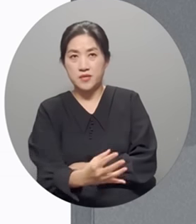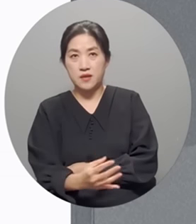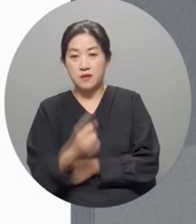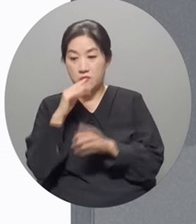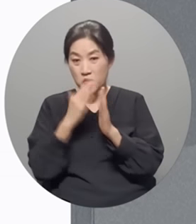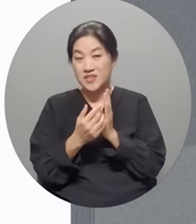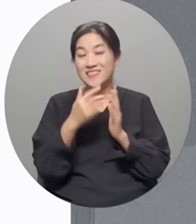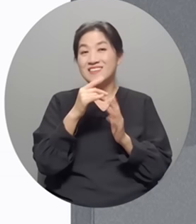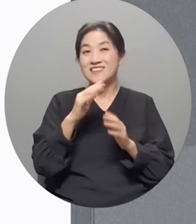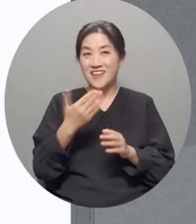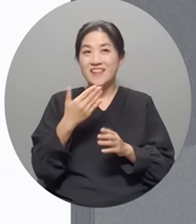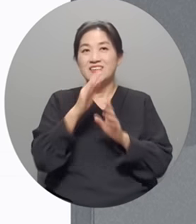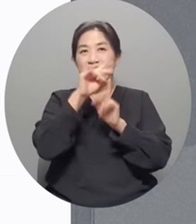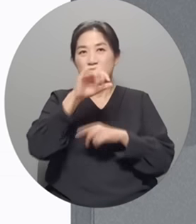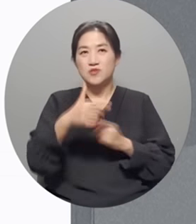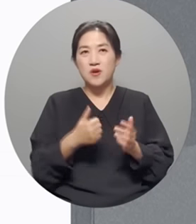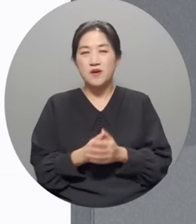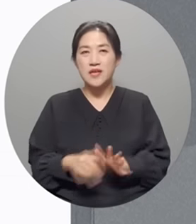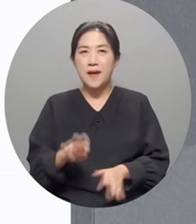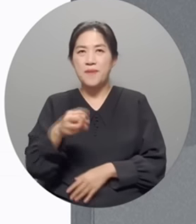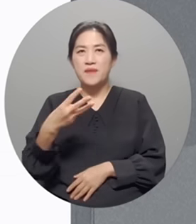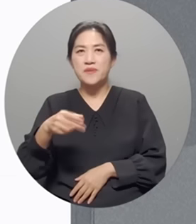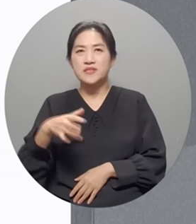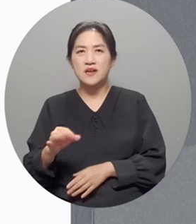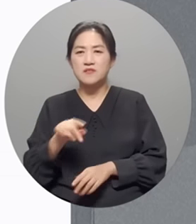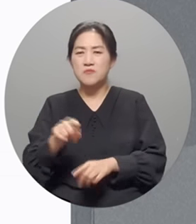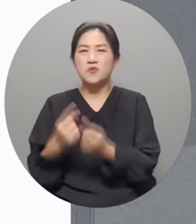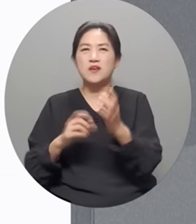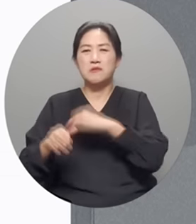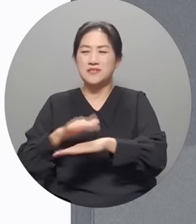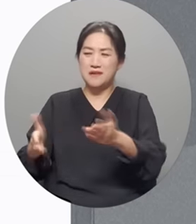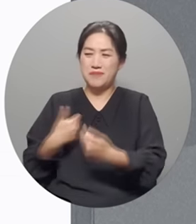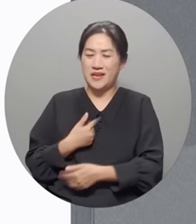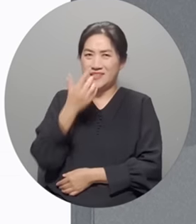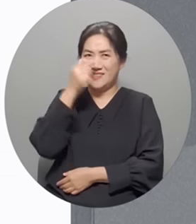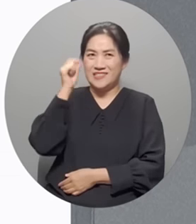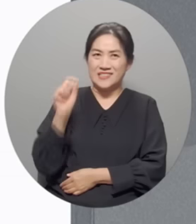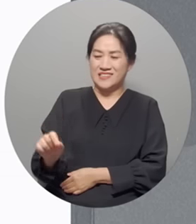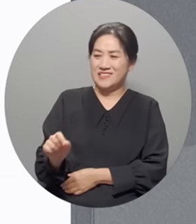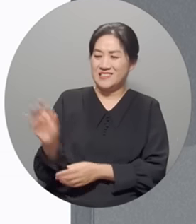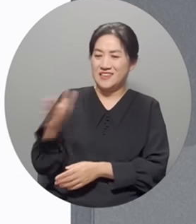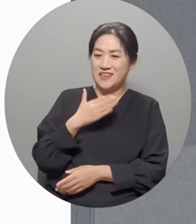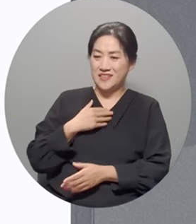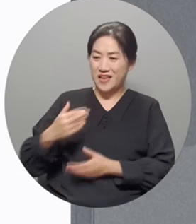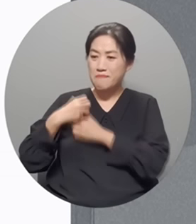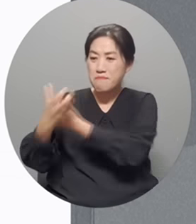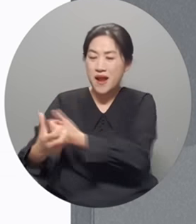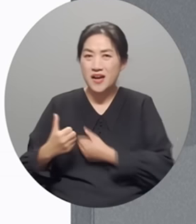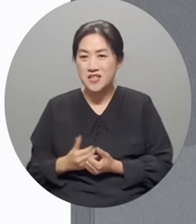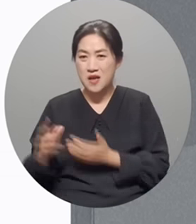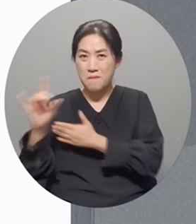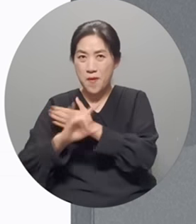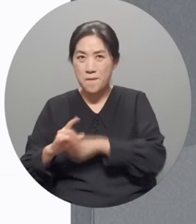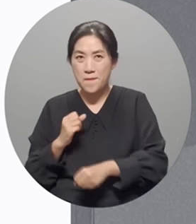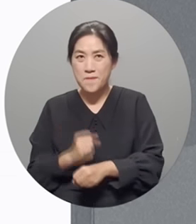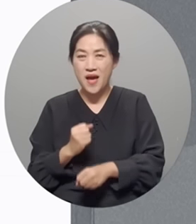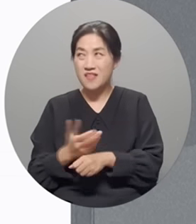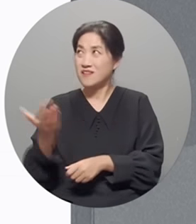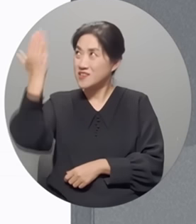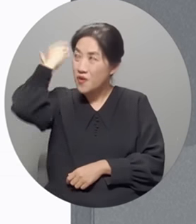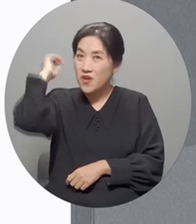의원은 말미잘도 이것보다는 잘 대응할 것이라고 비꼬면서 자신을 팔아 변명하려는 해명이 양두 구육을